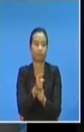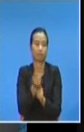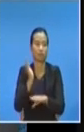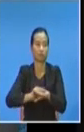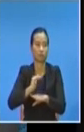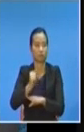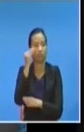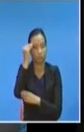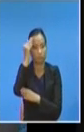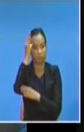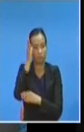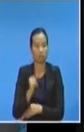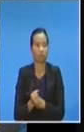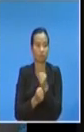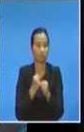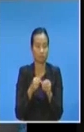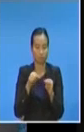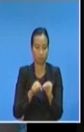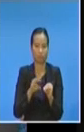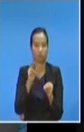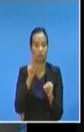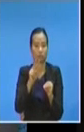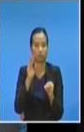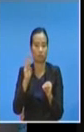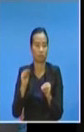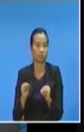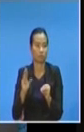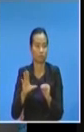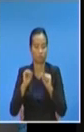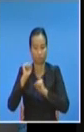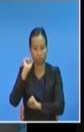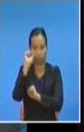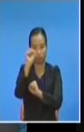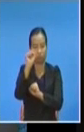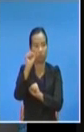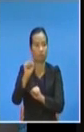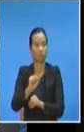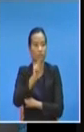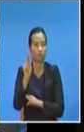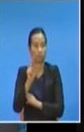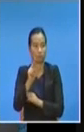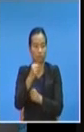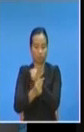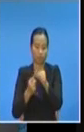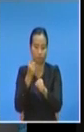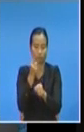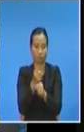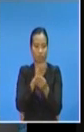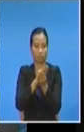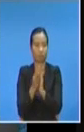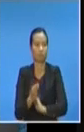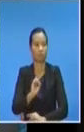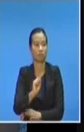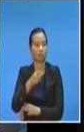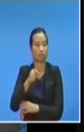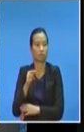หนดว่าหลังจากที่รัฐธรรมนูญนี้ประกาศใช้แล้วภายใน1ปีการปฏิรูปตามแนวในมา